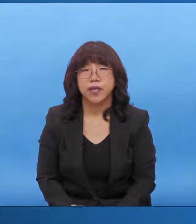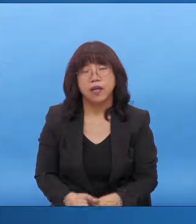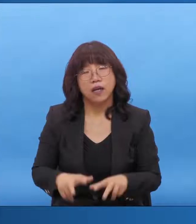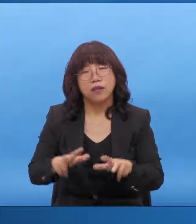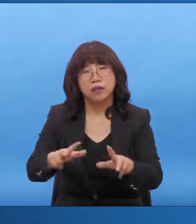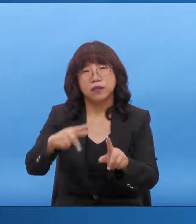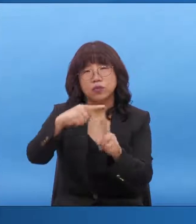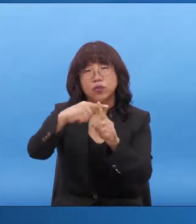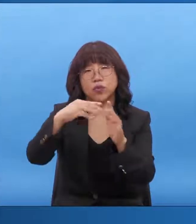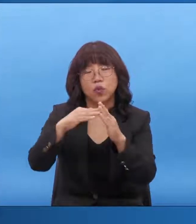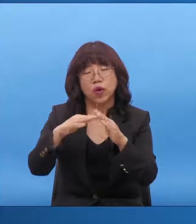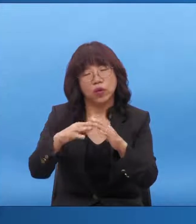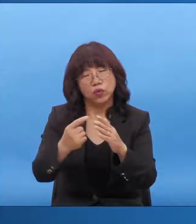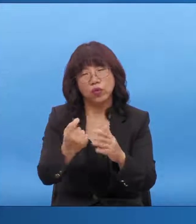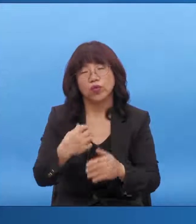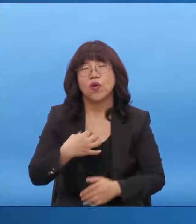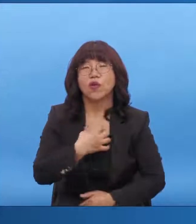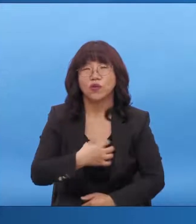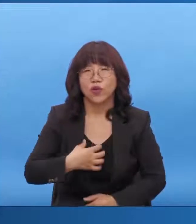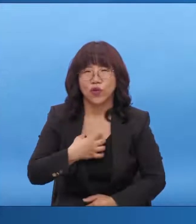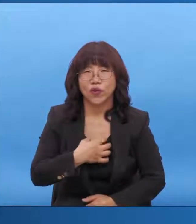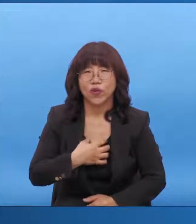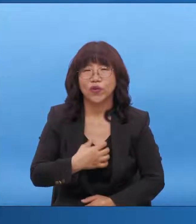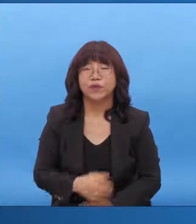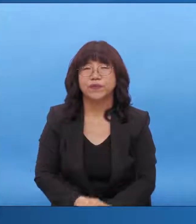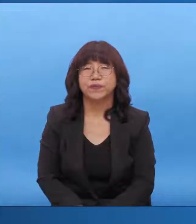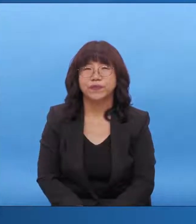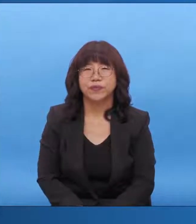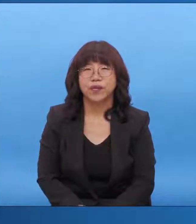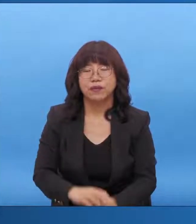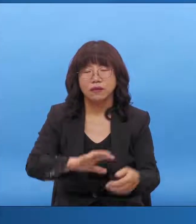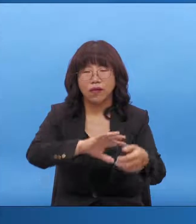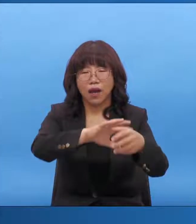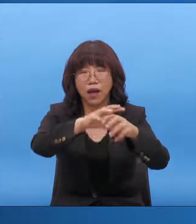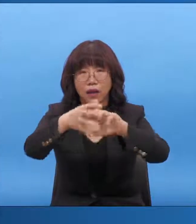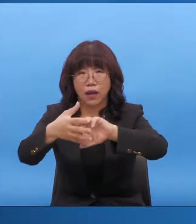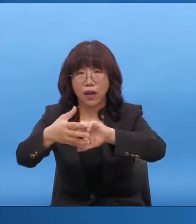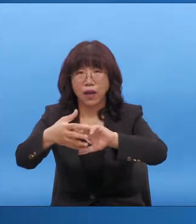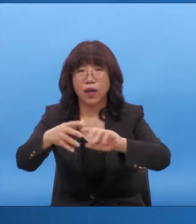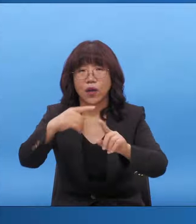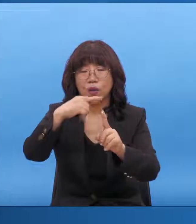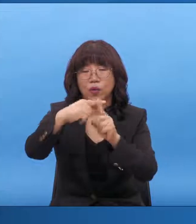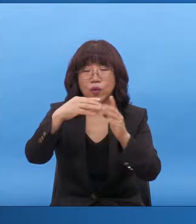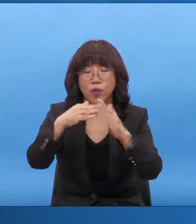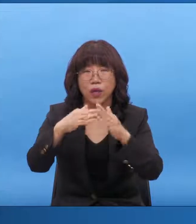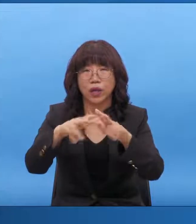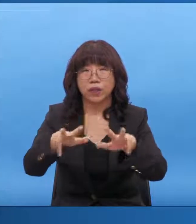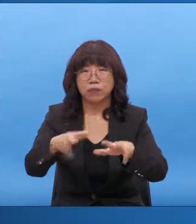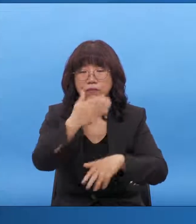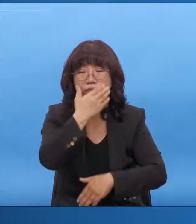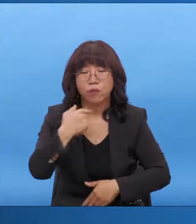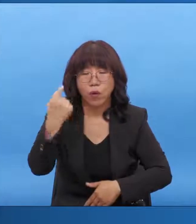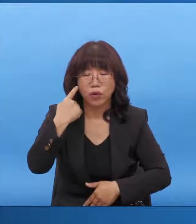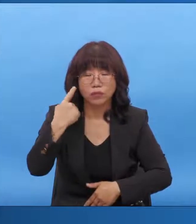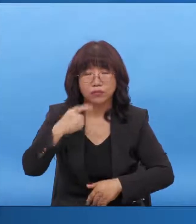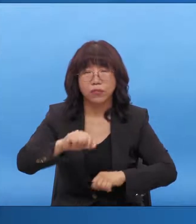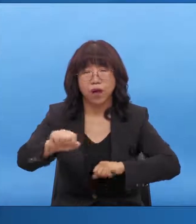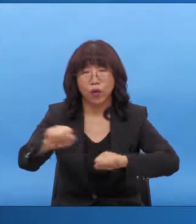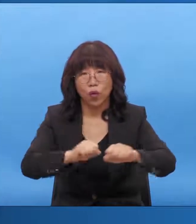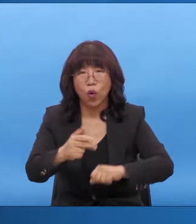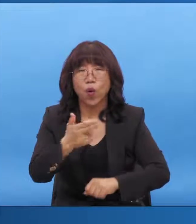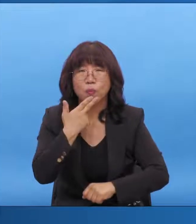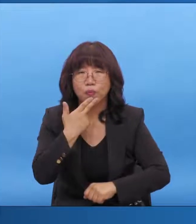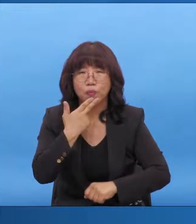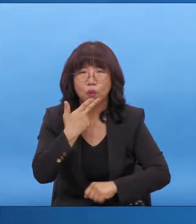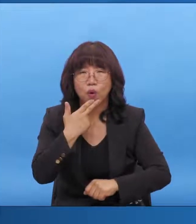정도예요. Right now, the world churches, I'm kind of worried, concerned. 세계 교회가 전혀 복음 운동하지 않고 싸움만 해요. Again, world